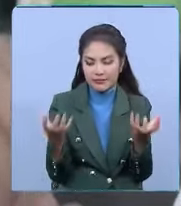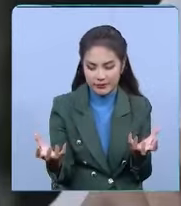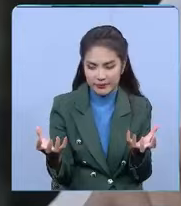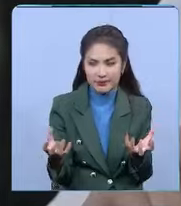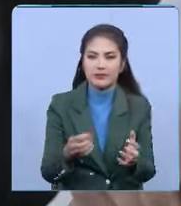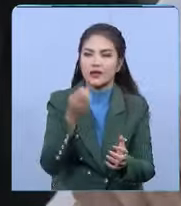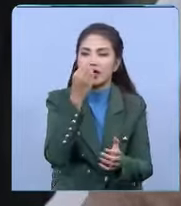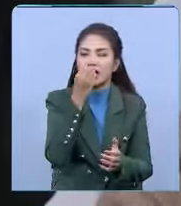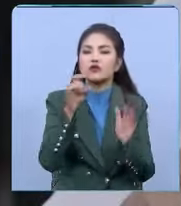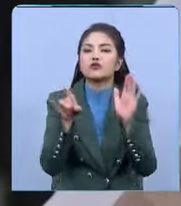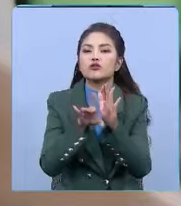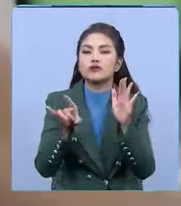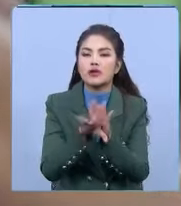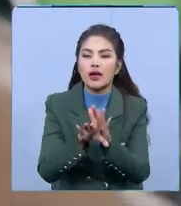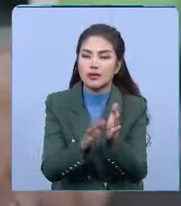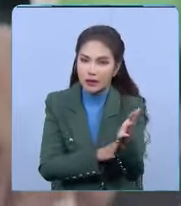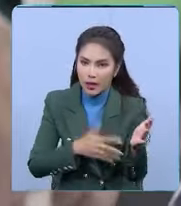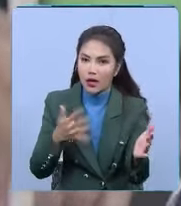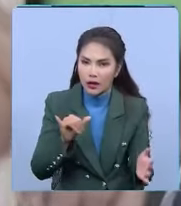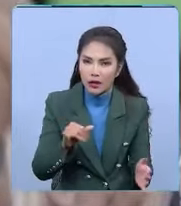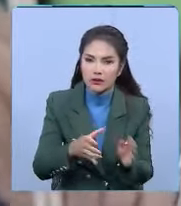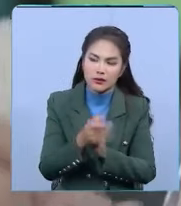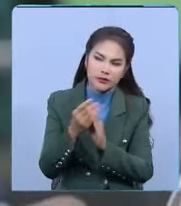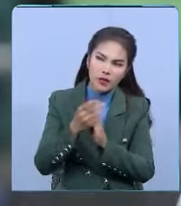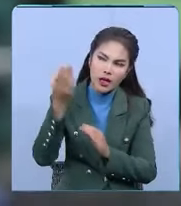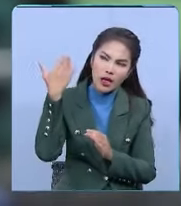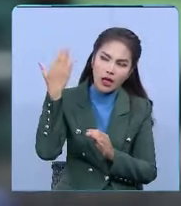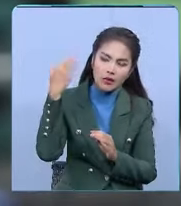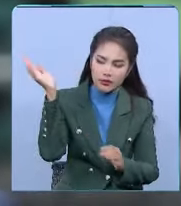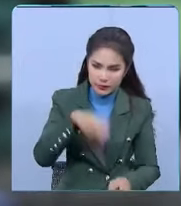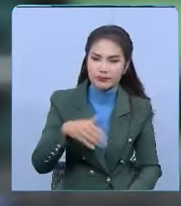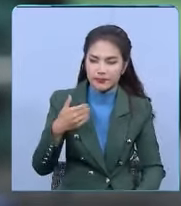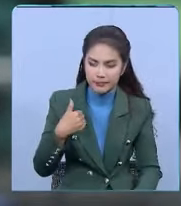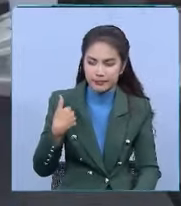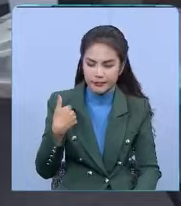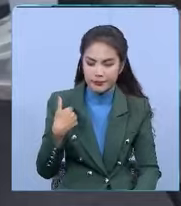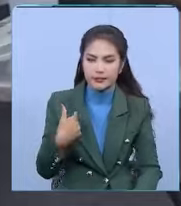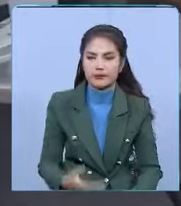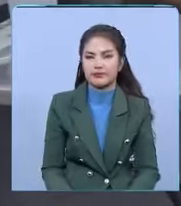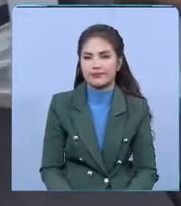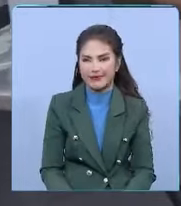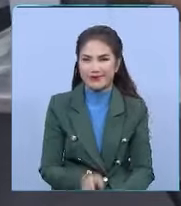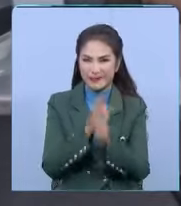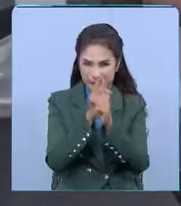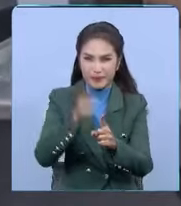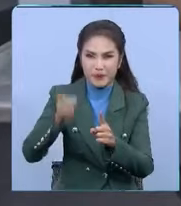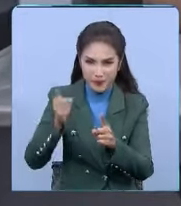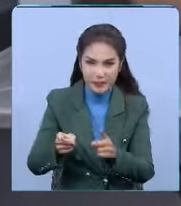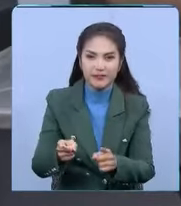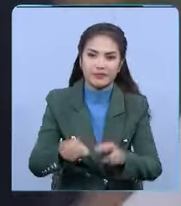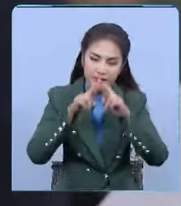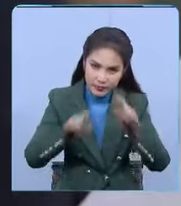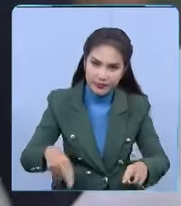านที่ร้านนี้นี่นานหรือยังครับ อาทิตย์กว่าใช่ไหมอ าทิตย์กว่า อาทิตย์กว่าน ี่คือแฟนพันธุ์แท้สิฮะแฟนพันธุ์แท้ร้านนี้นะฮ